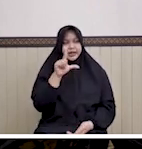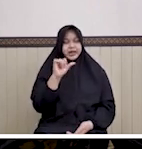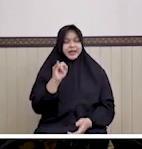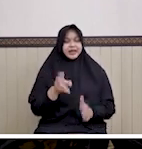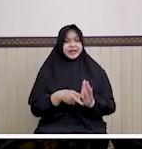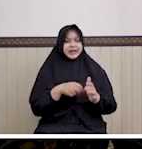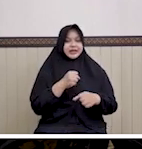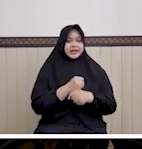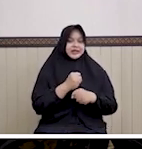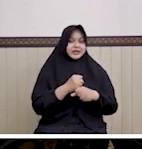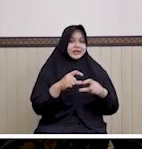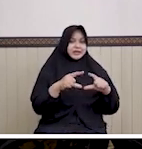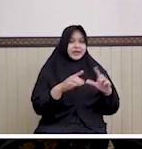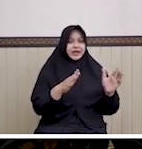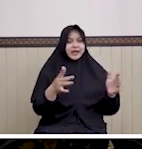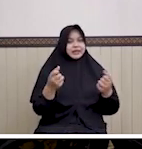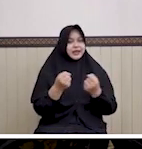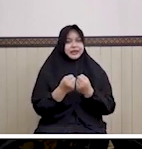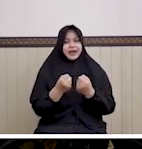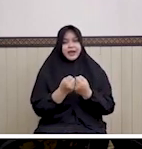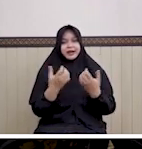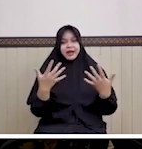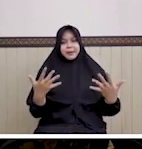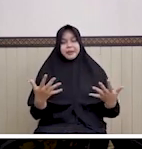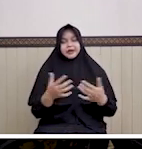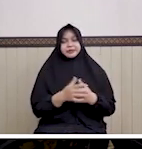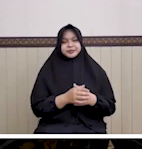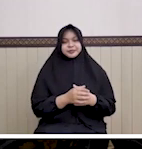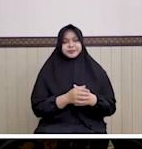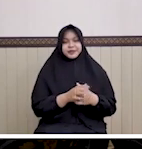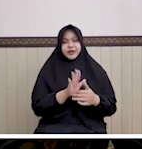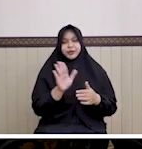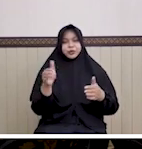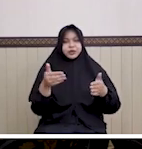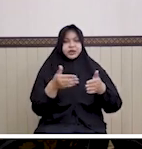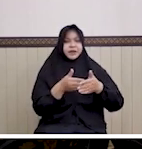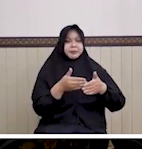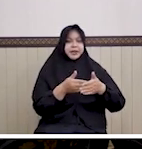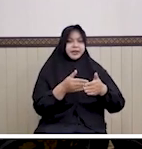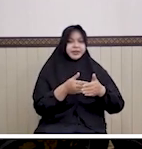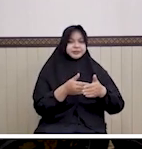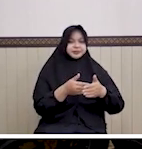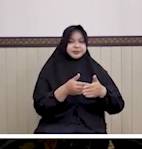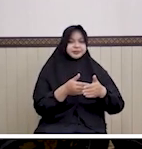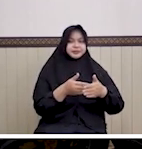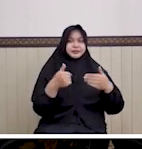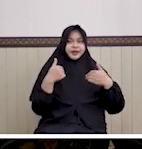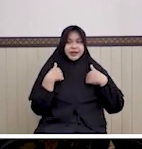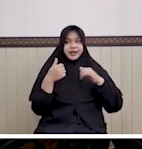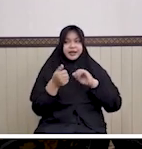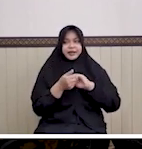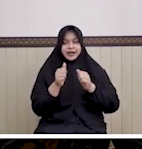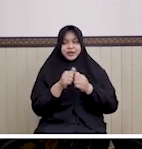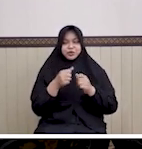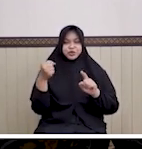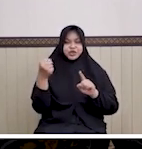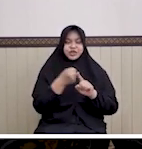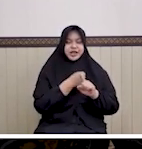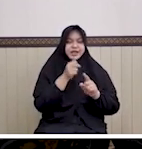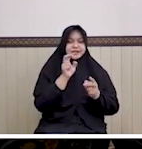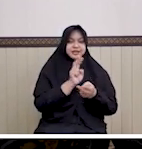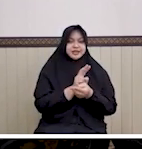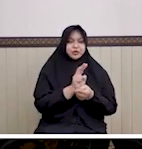hot kira-kira Tantangan apa saja ya tantangan kemudian hambatan apa saja ketika ada kasus kekerasan seksual